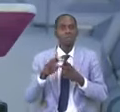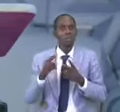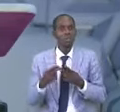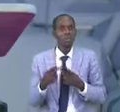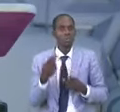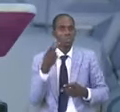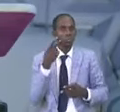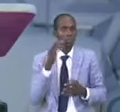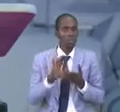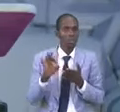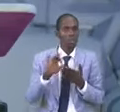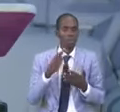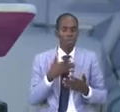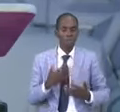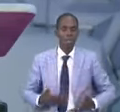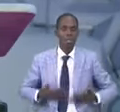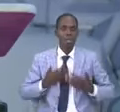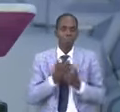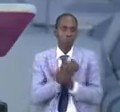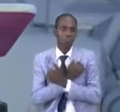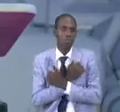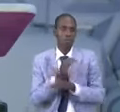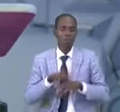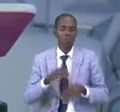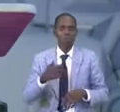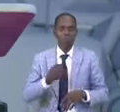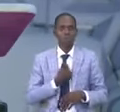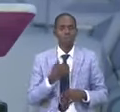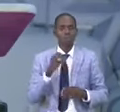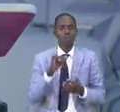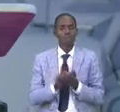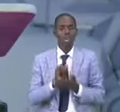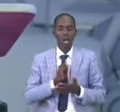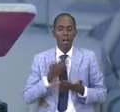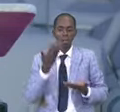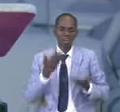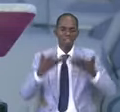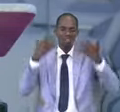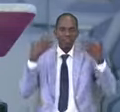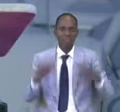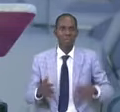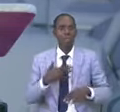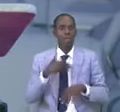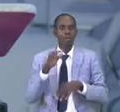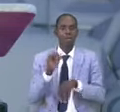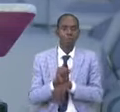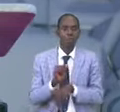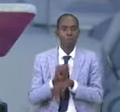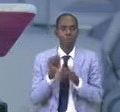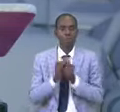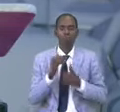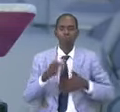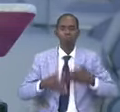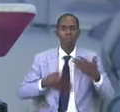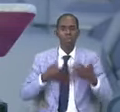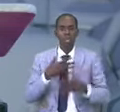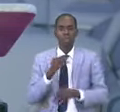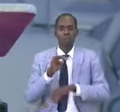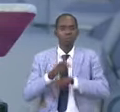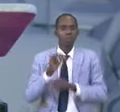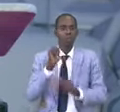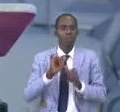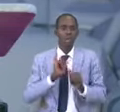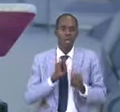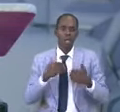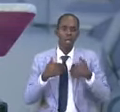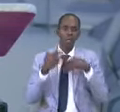comme si elle mettait précieux pourvu que j'accomplisse ma couche avec joie et le ministère que j'ai reçu du Seigneur Jésus t'annoncer la